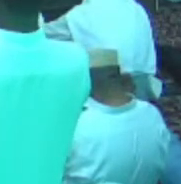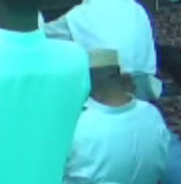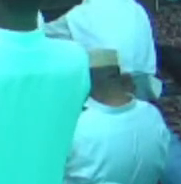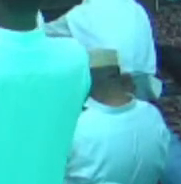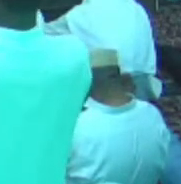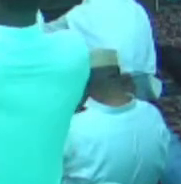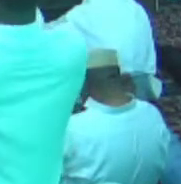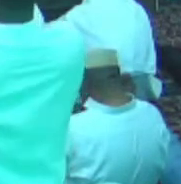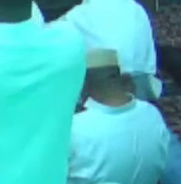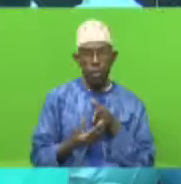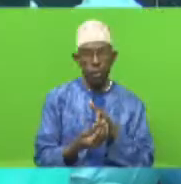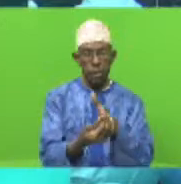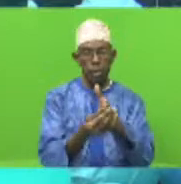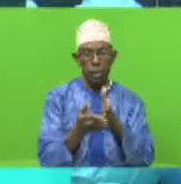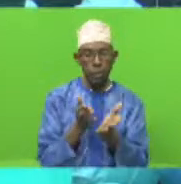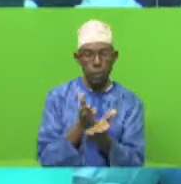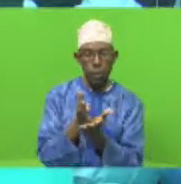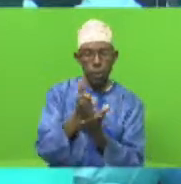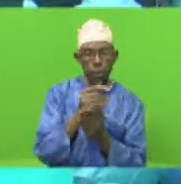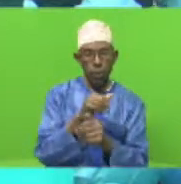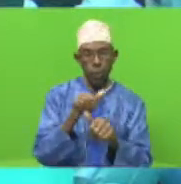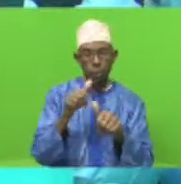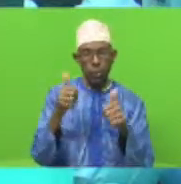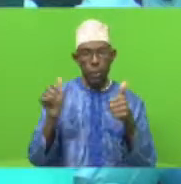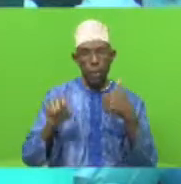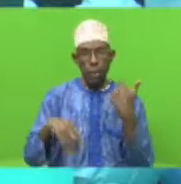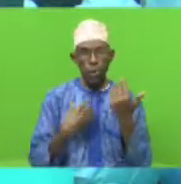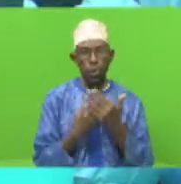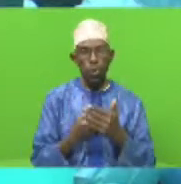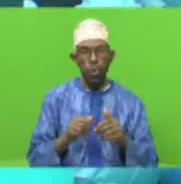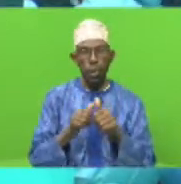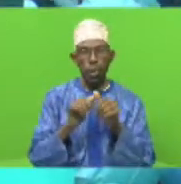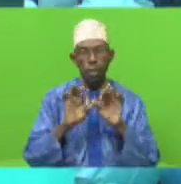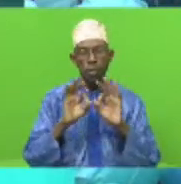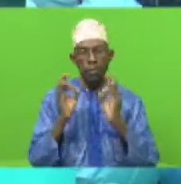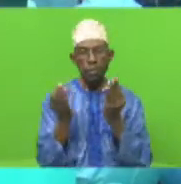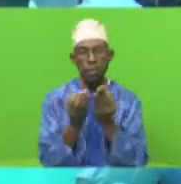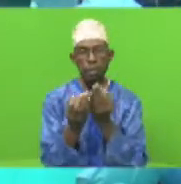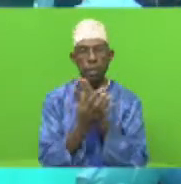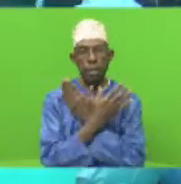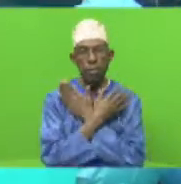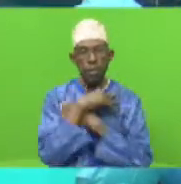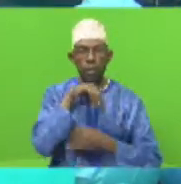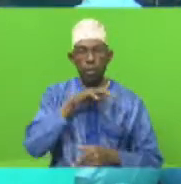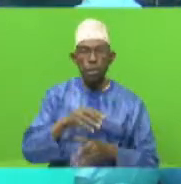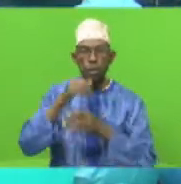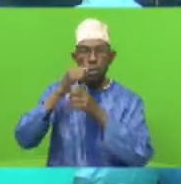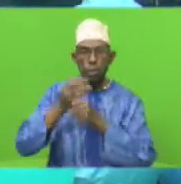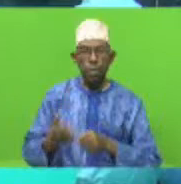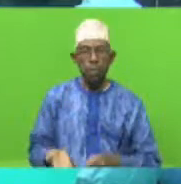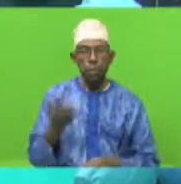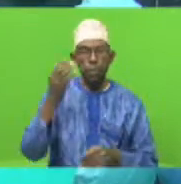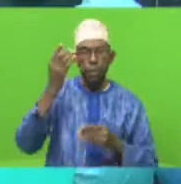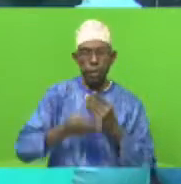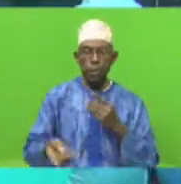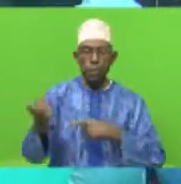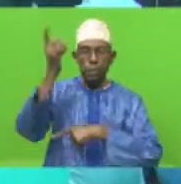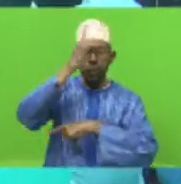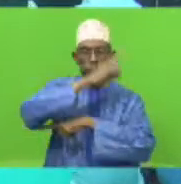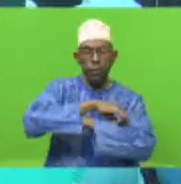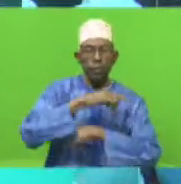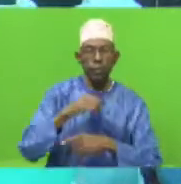إلى سبيل الرشاد وعلى آله وصحبه ومن اقتفى أثره إلى يوم